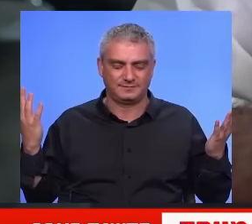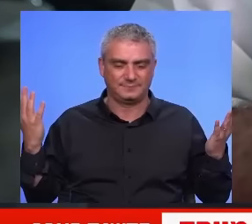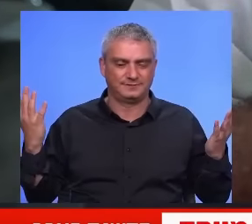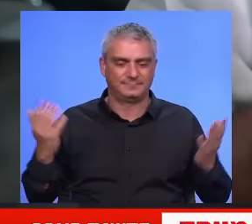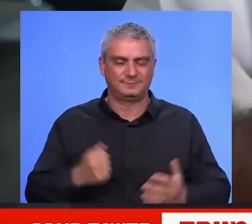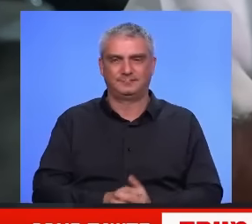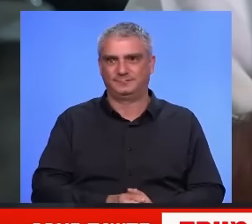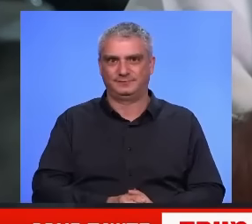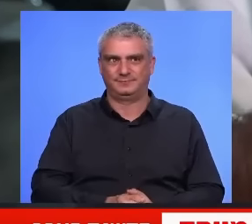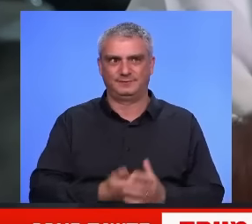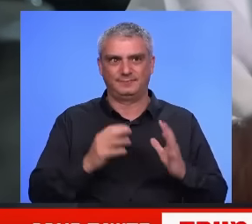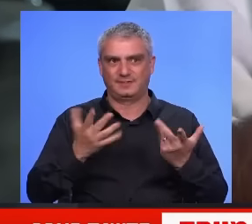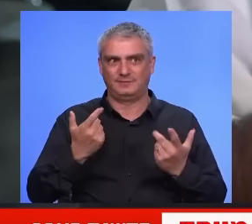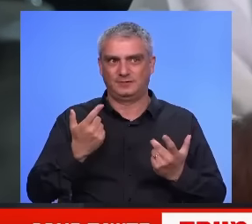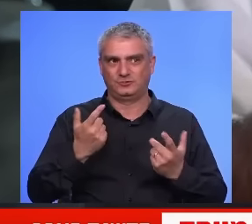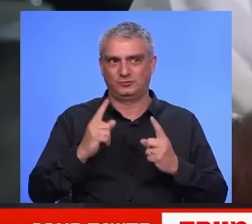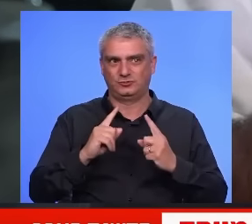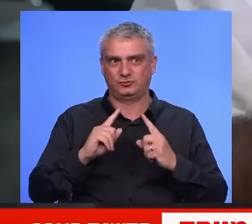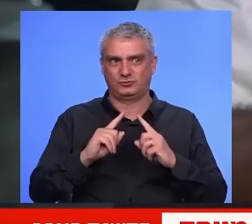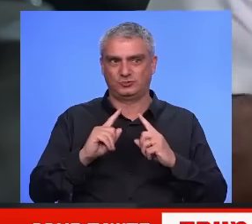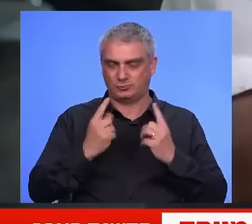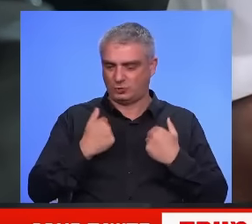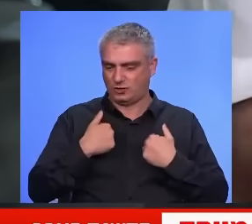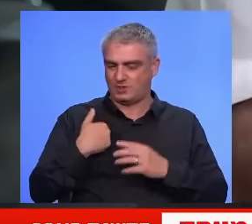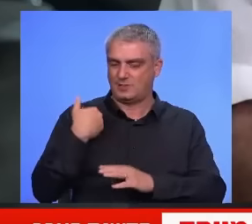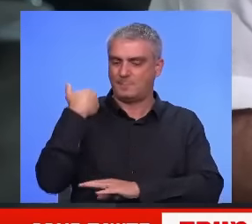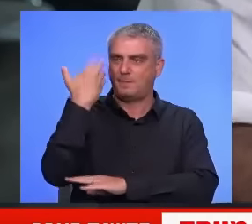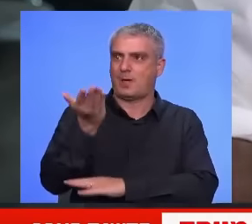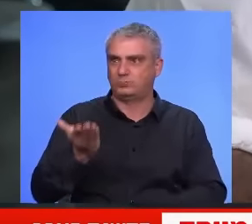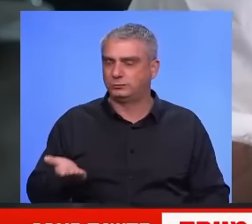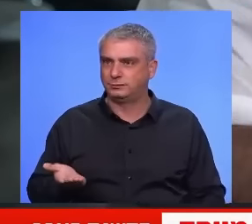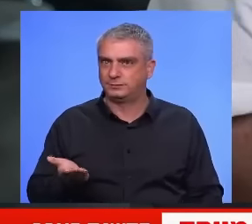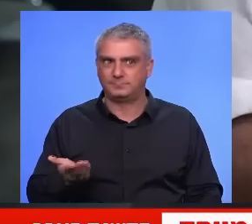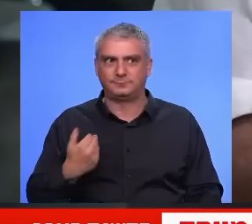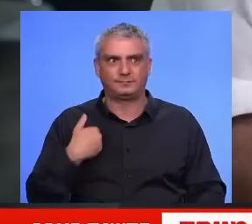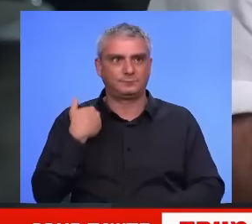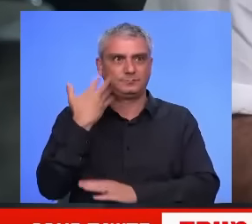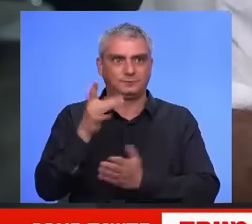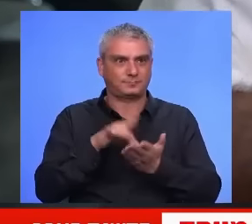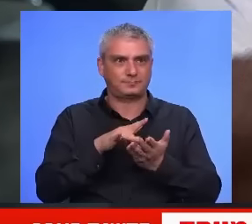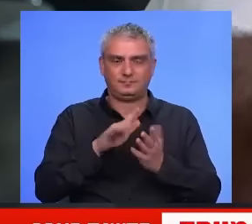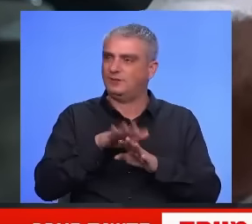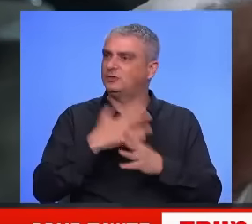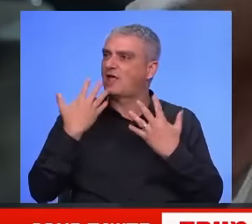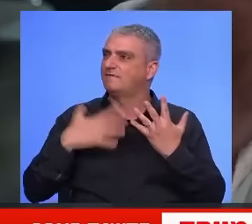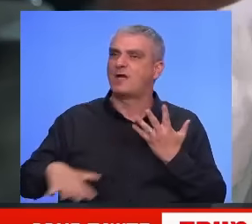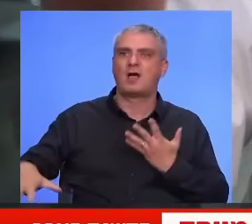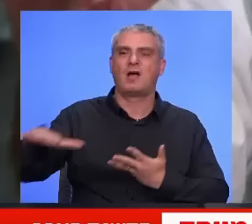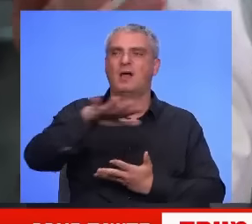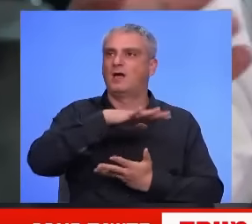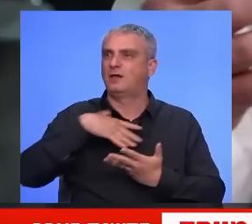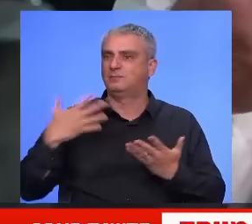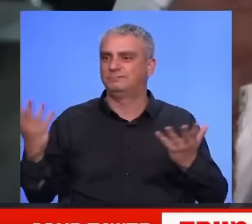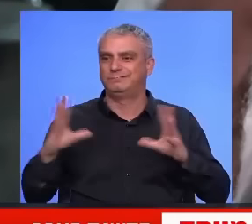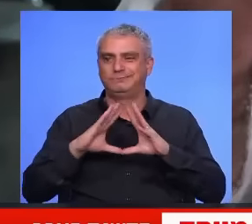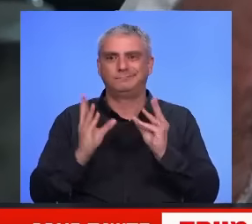מנוגד למה שקורה כשאני יוצא החוצה. אני יוצא מהמקום הזה ואני מרגיש את האווירה